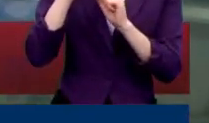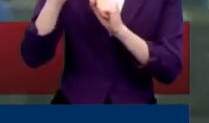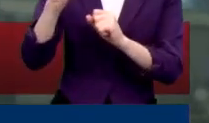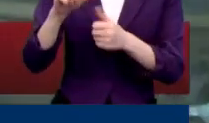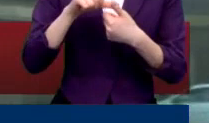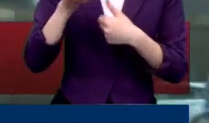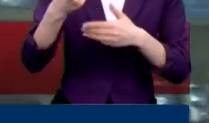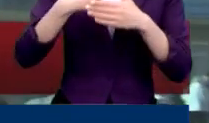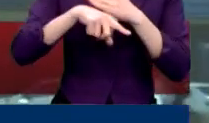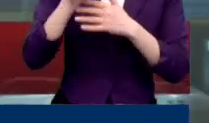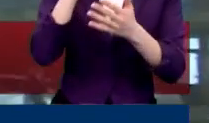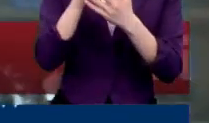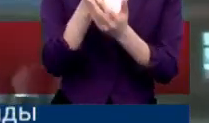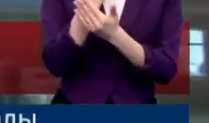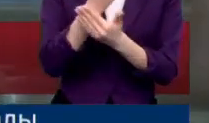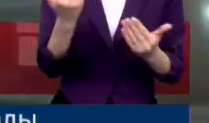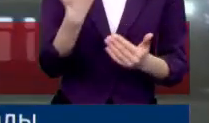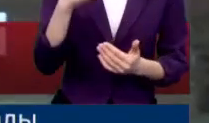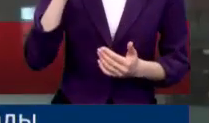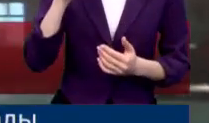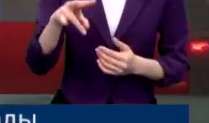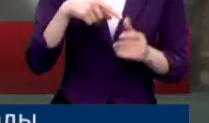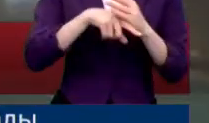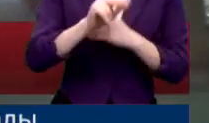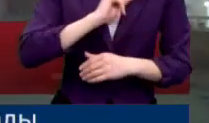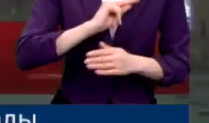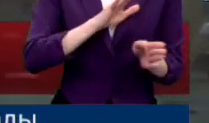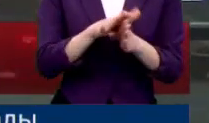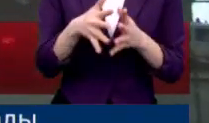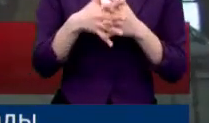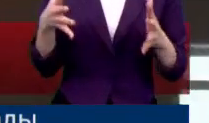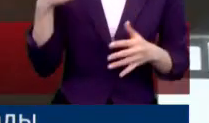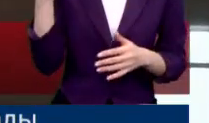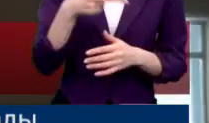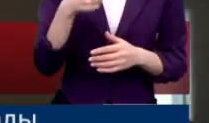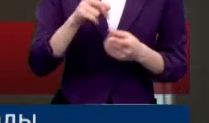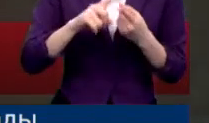особое значение. Только за последние 5 лет на предприятиях холдинга выполнено более 2000